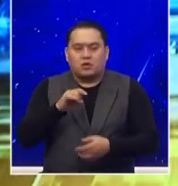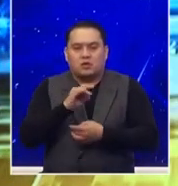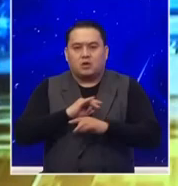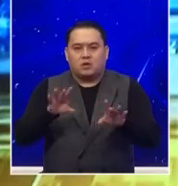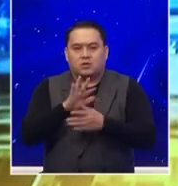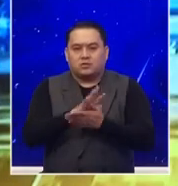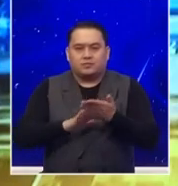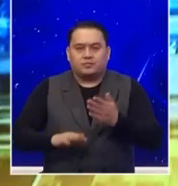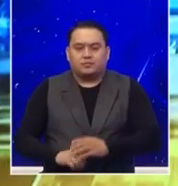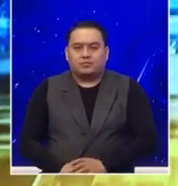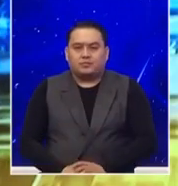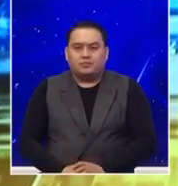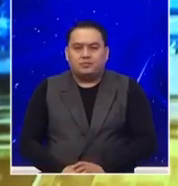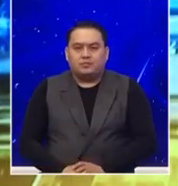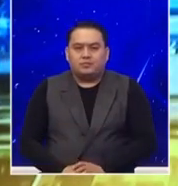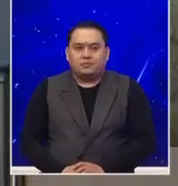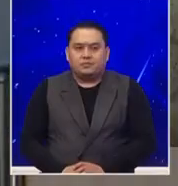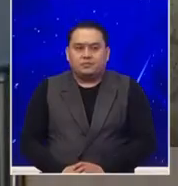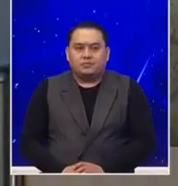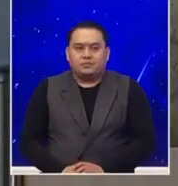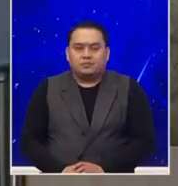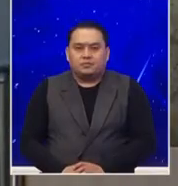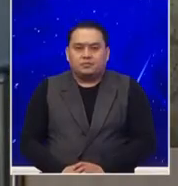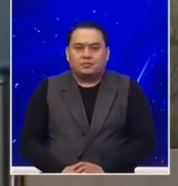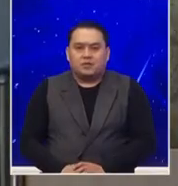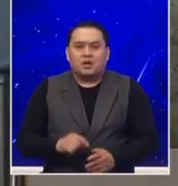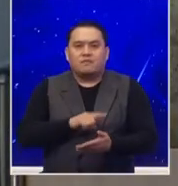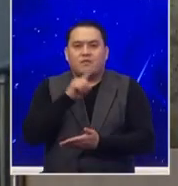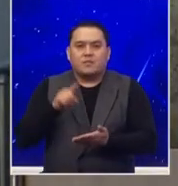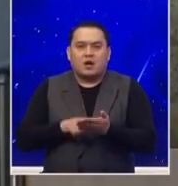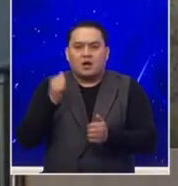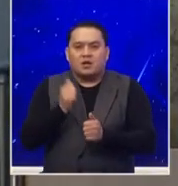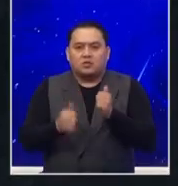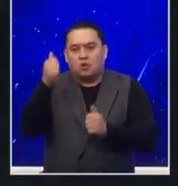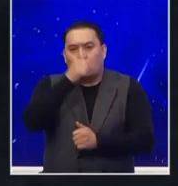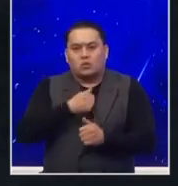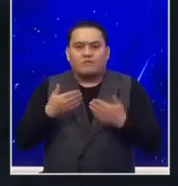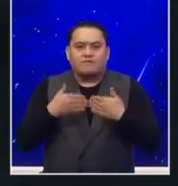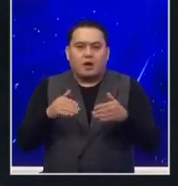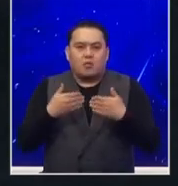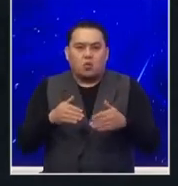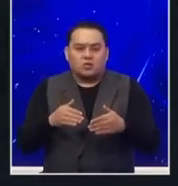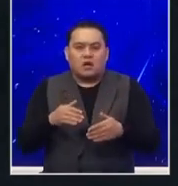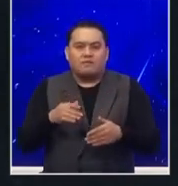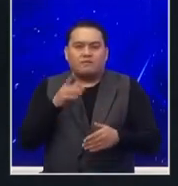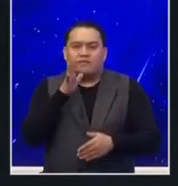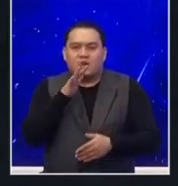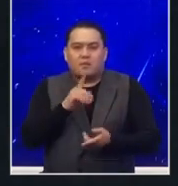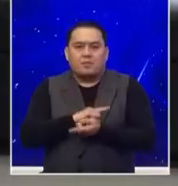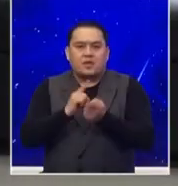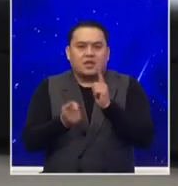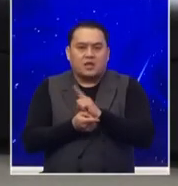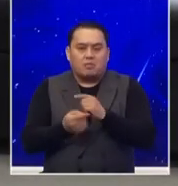года? Смотрите в сюжете. Кем стать? Этот вопрос каждый год волнует выпускников школ. Время меняет спрос